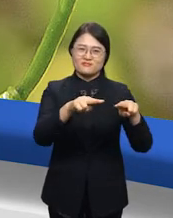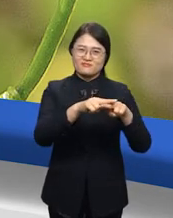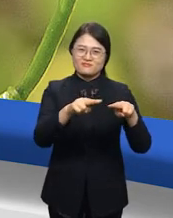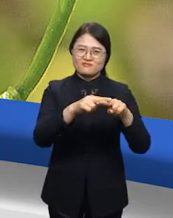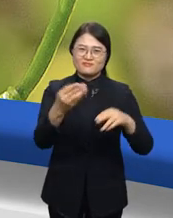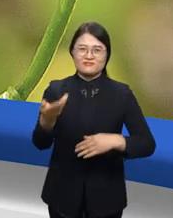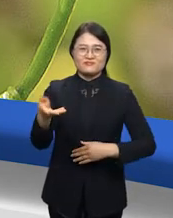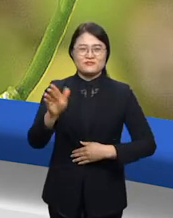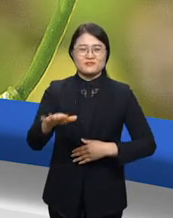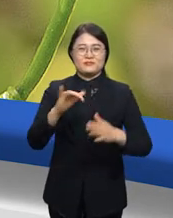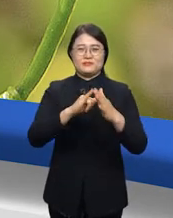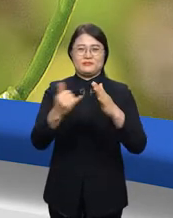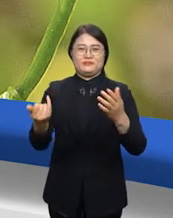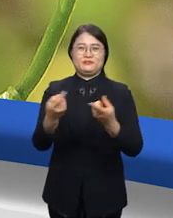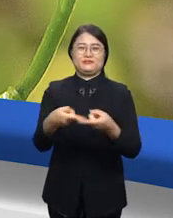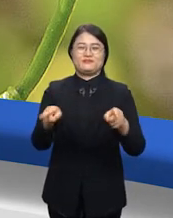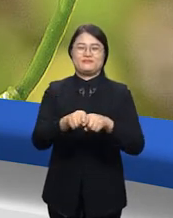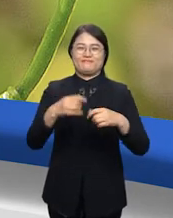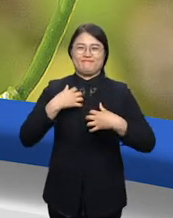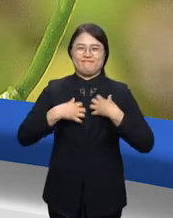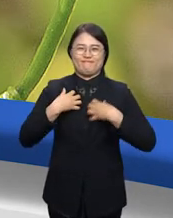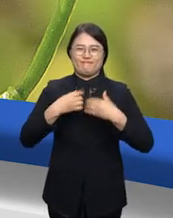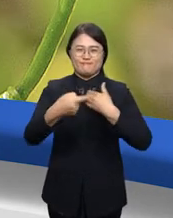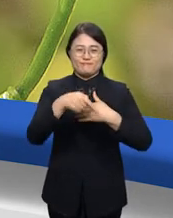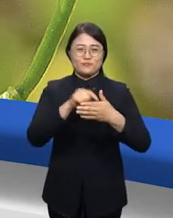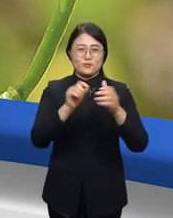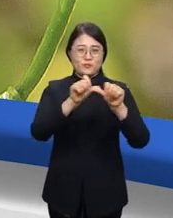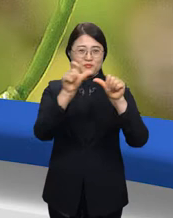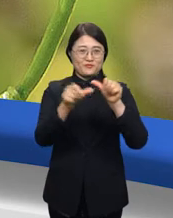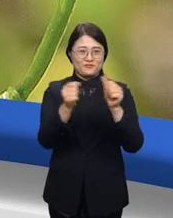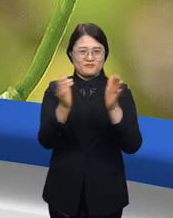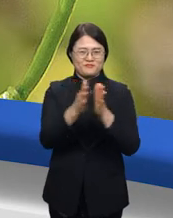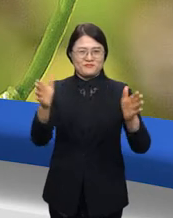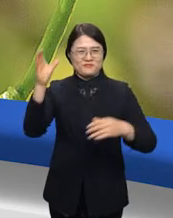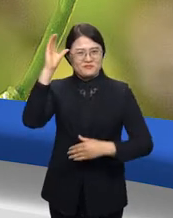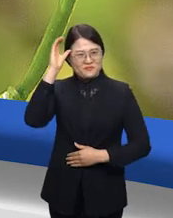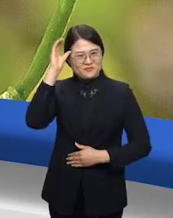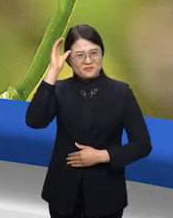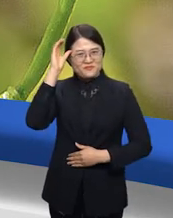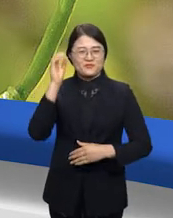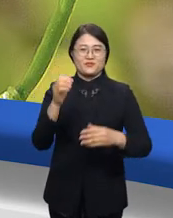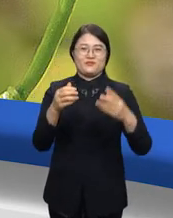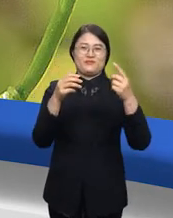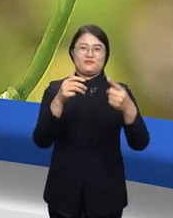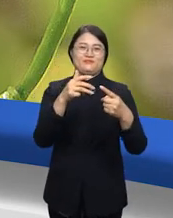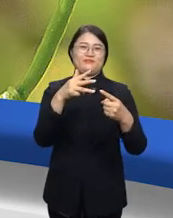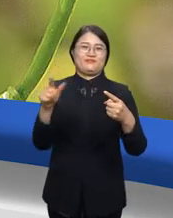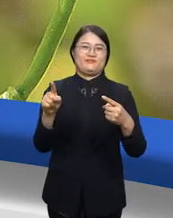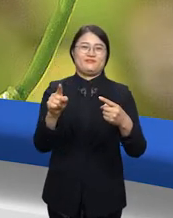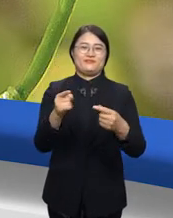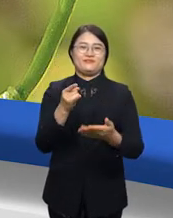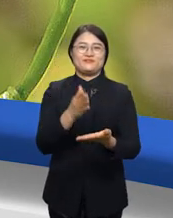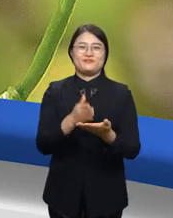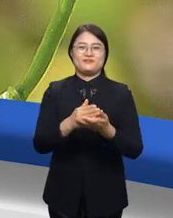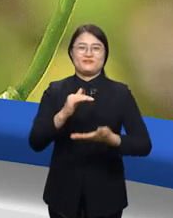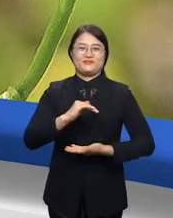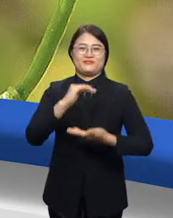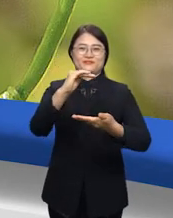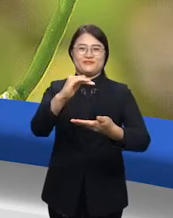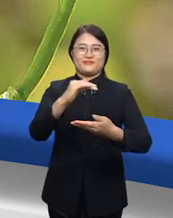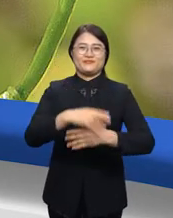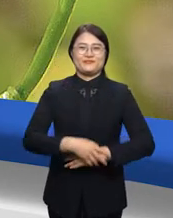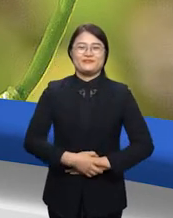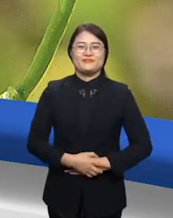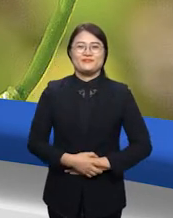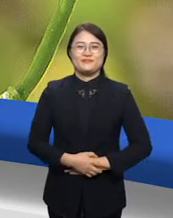모두 취소됐지만 가족과 함께 기쁜 마음으로 5월을 시작하시길 바라며 5월 1차 의왕시정 뉴스